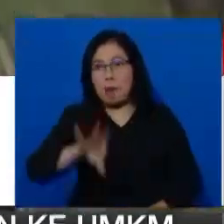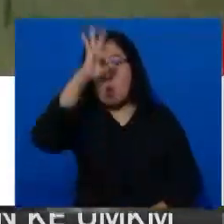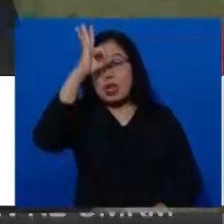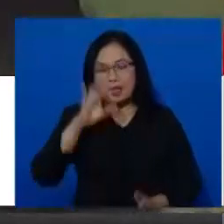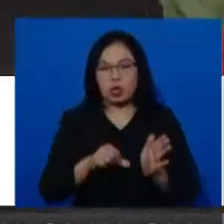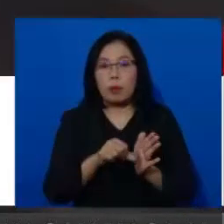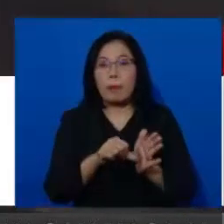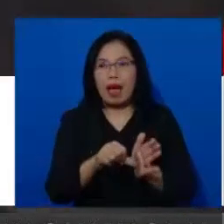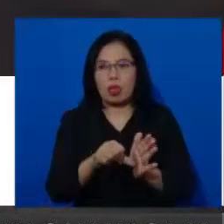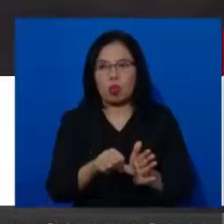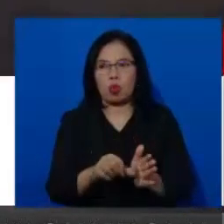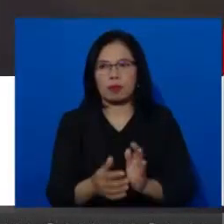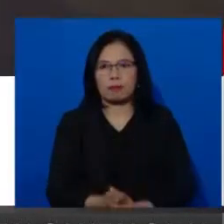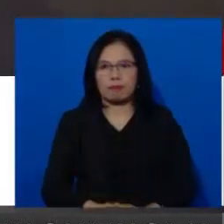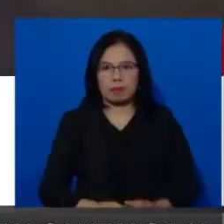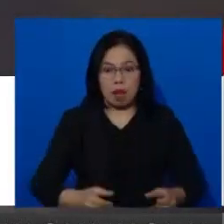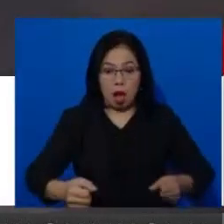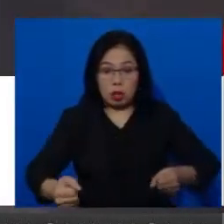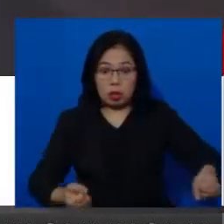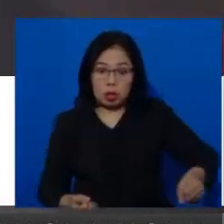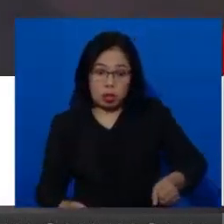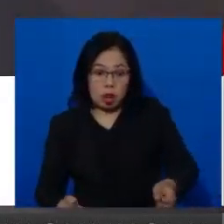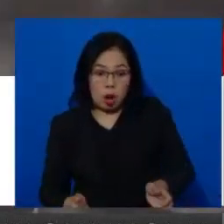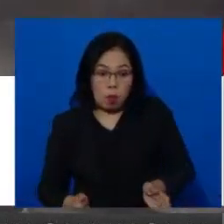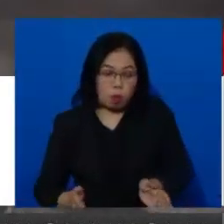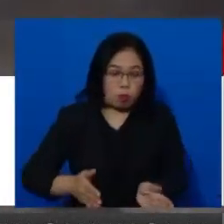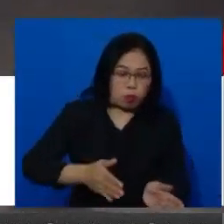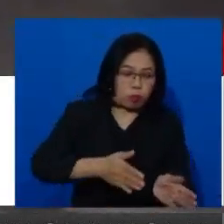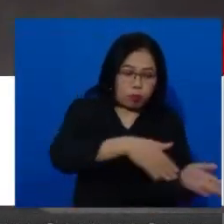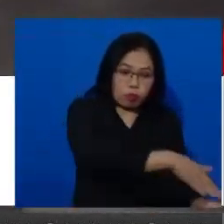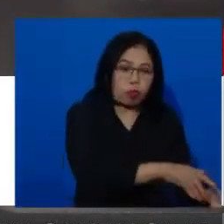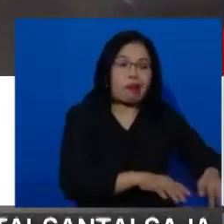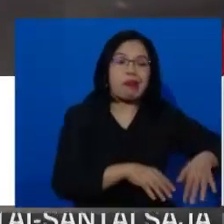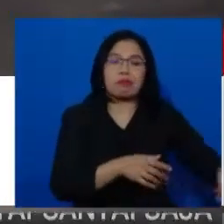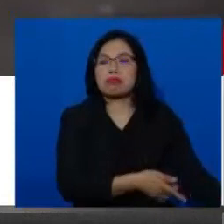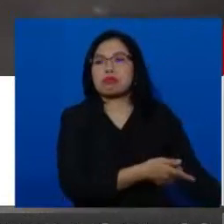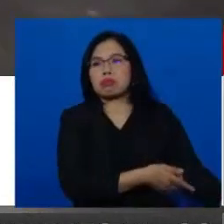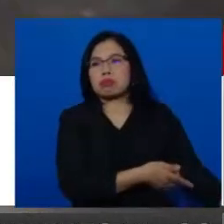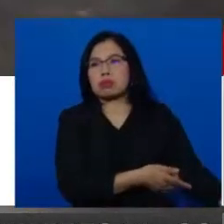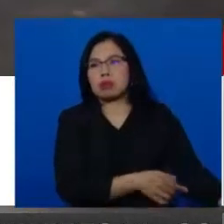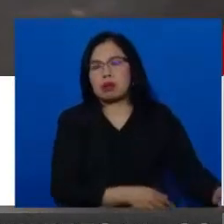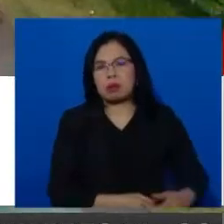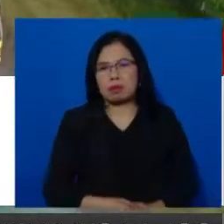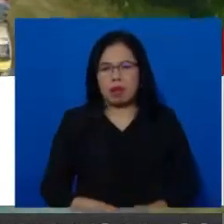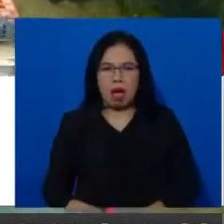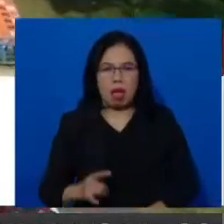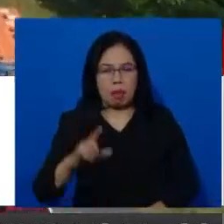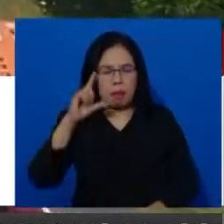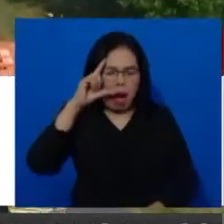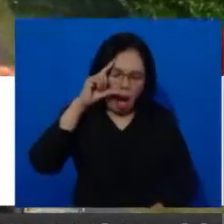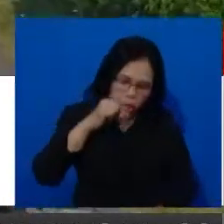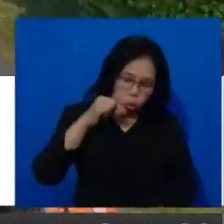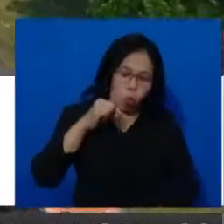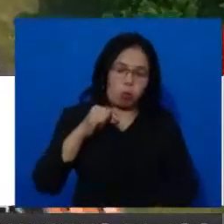truk oleng ke kiri jalan hingga masuk parit dan terguling. Sopir truk mengaku sudah beristirahat 2 kali, tetapi saat kejadian ia memang